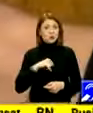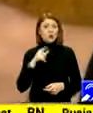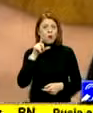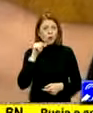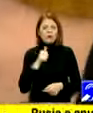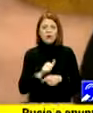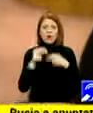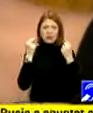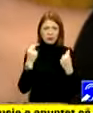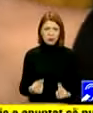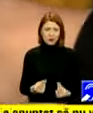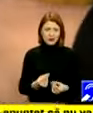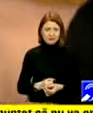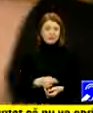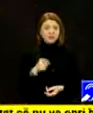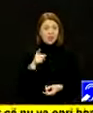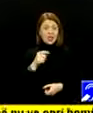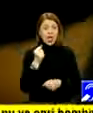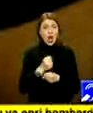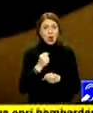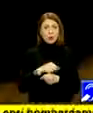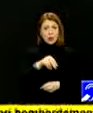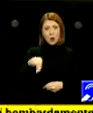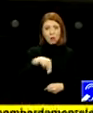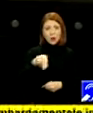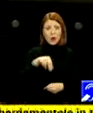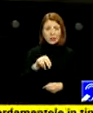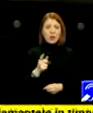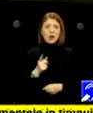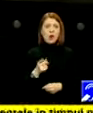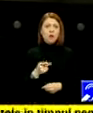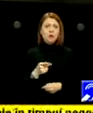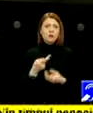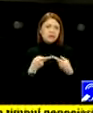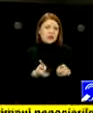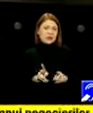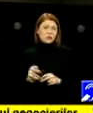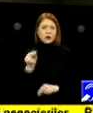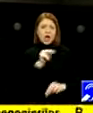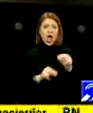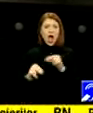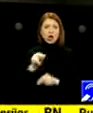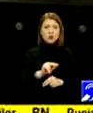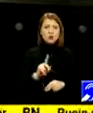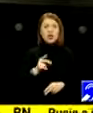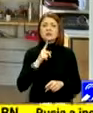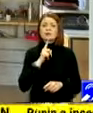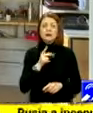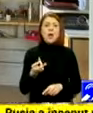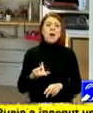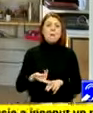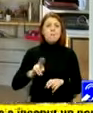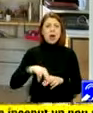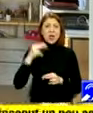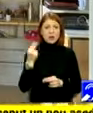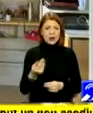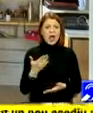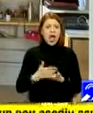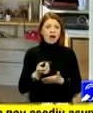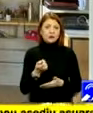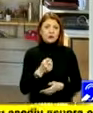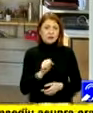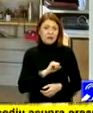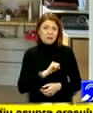oameni foarte buni. Aliona lucrează ca bucătăreasă la un bistro din cadrul asociației Mai Bine. A fost puțină teamă, pentru